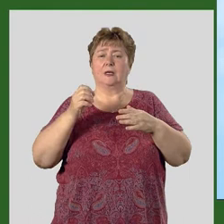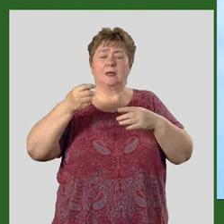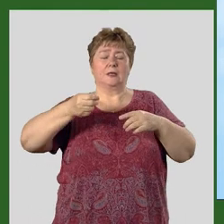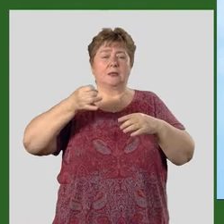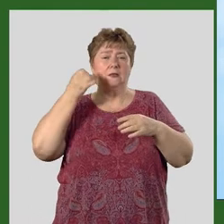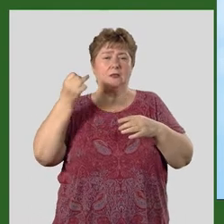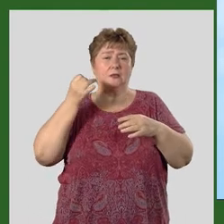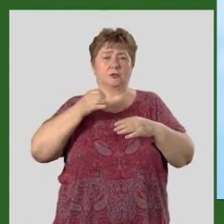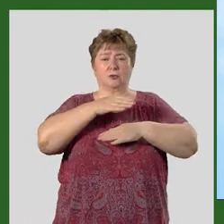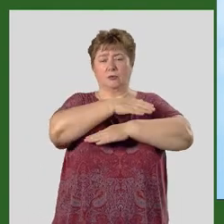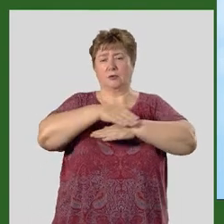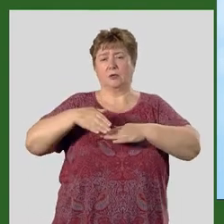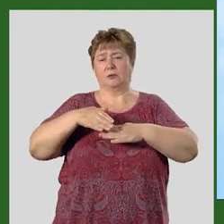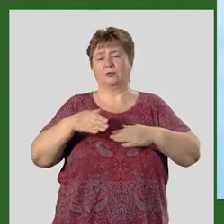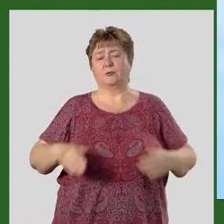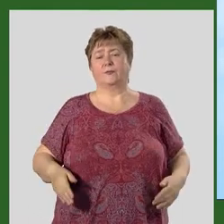этническую границу.